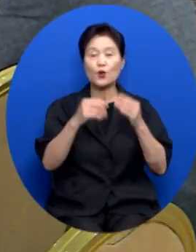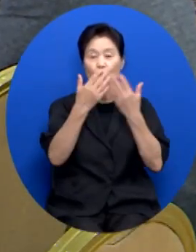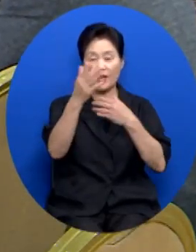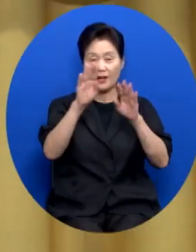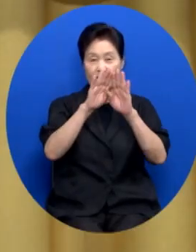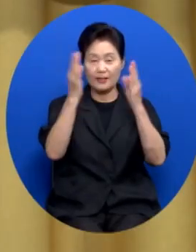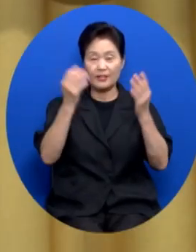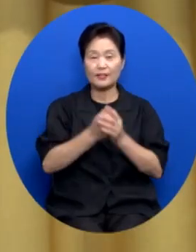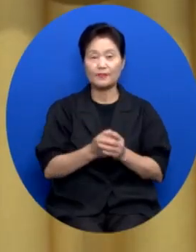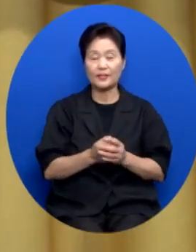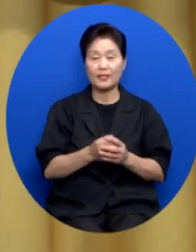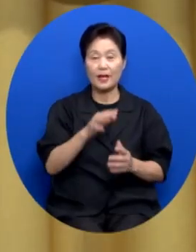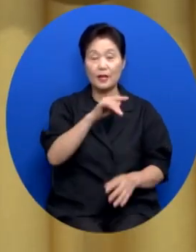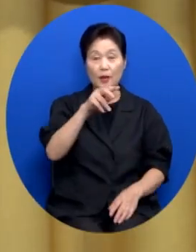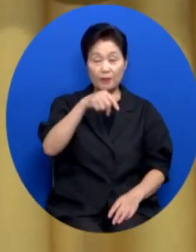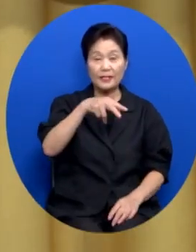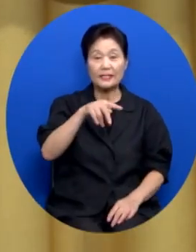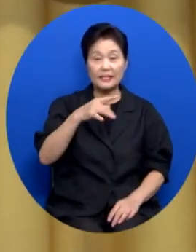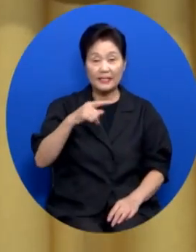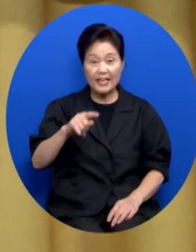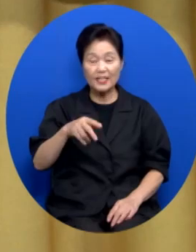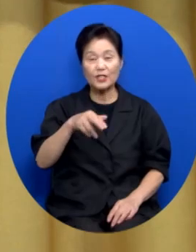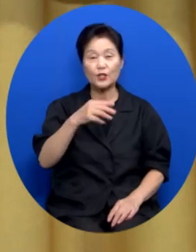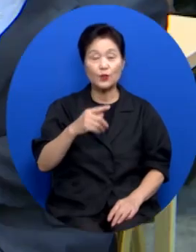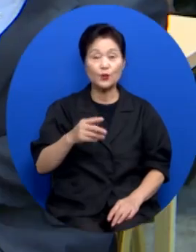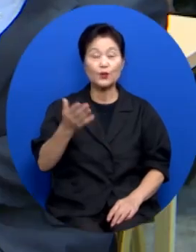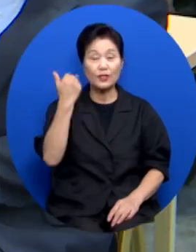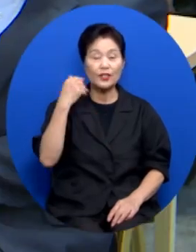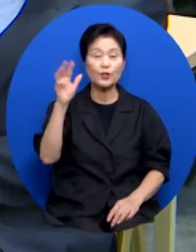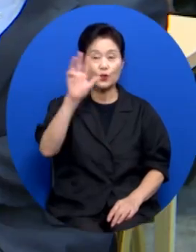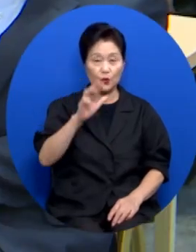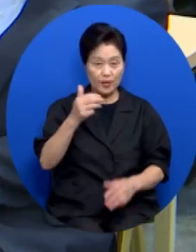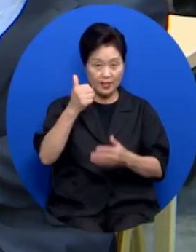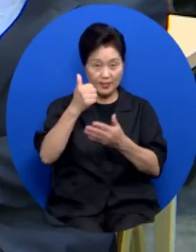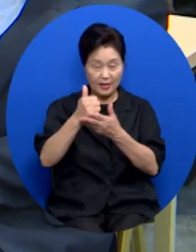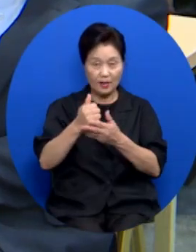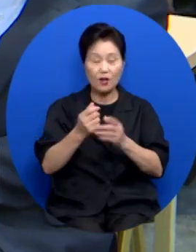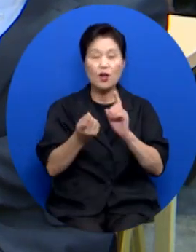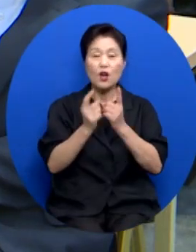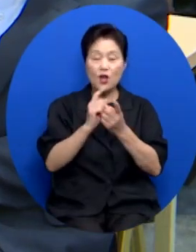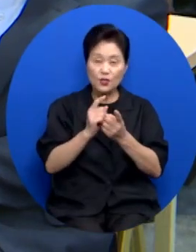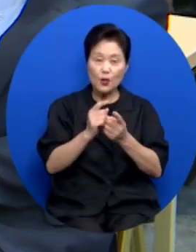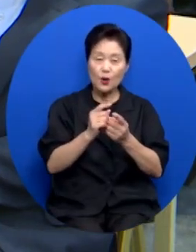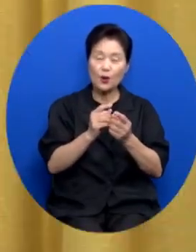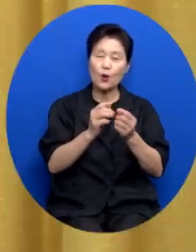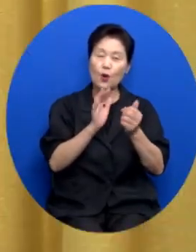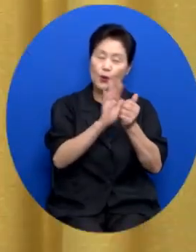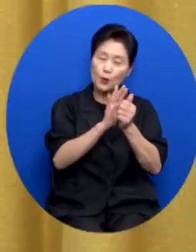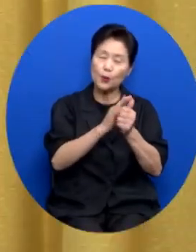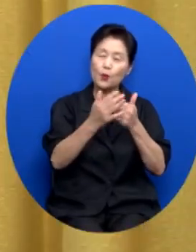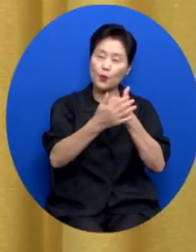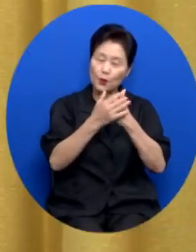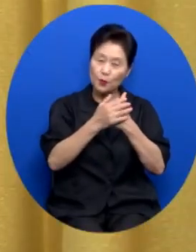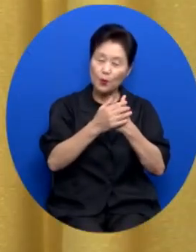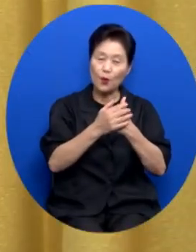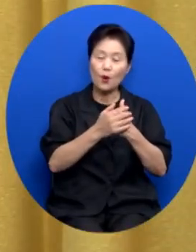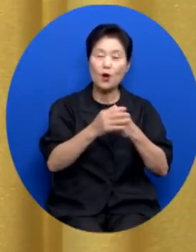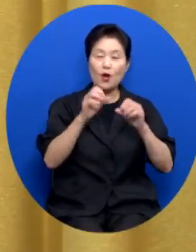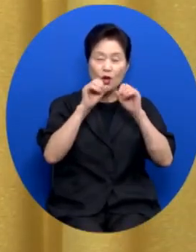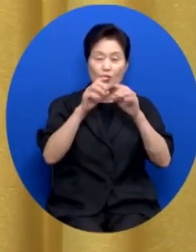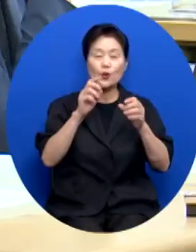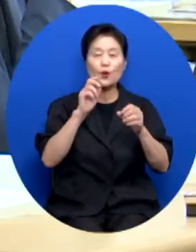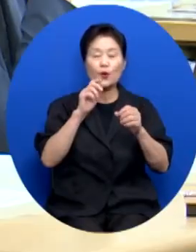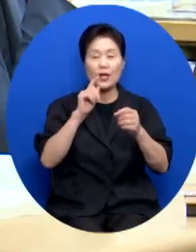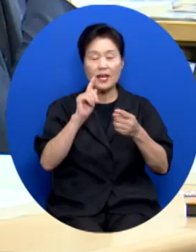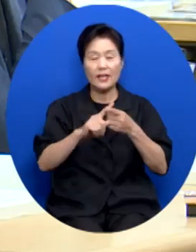개회예배에서 예장 백석 대신 유춘배 직전 총회장은 서로 붙잡고 격려하며 더 큰 선교적 꿈을 안고